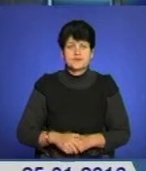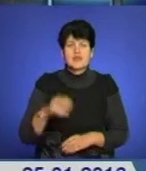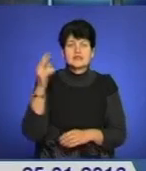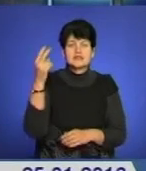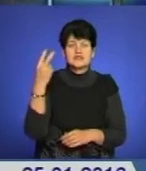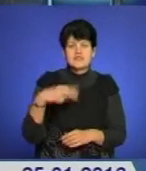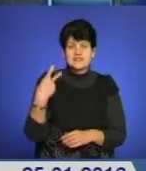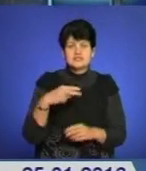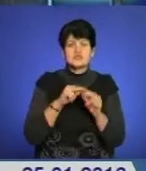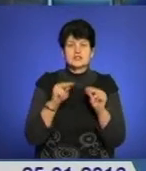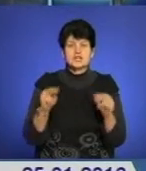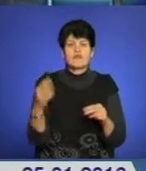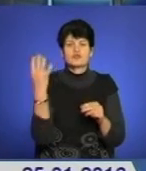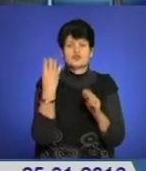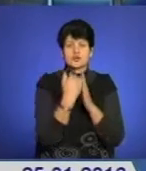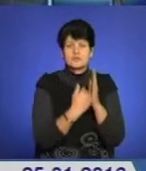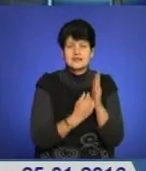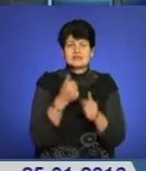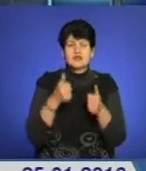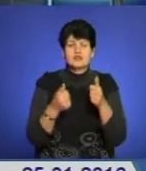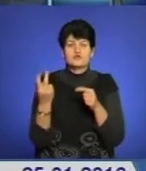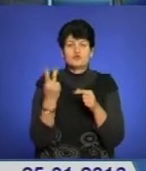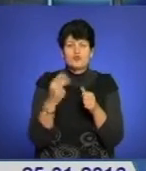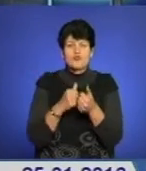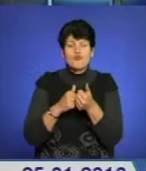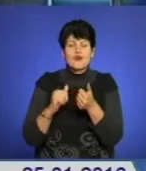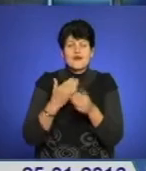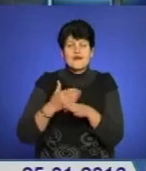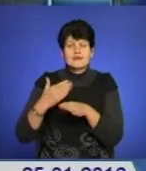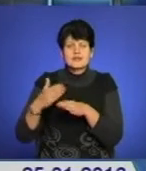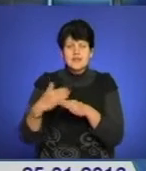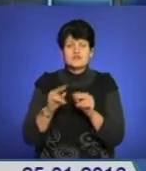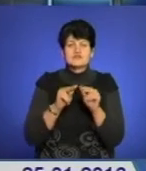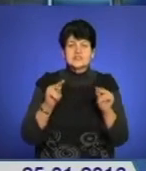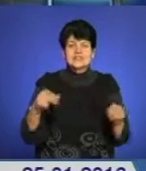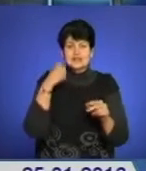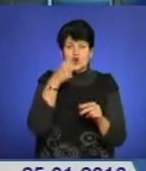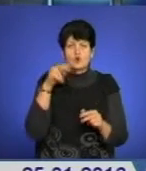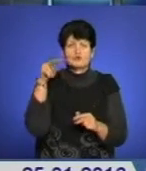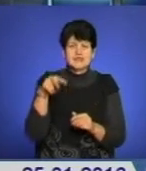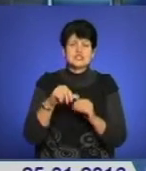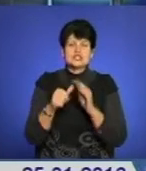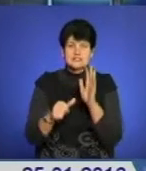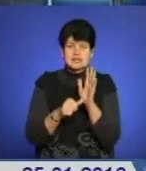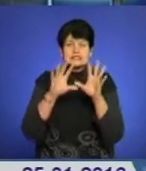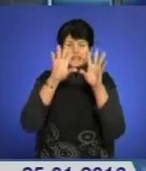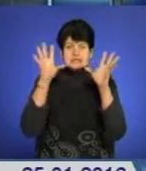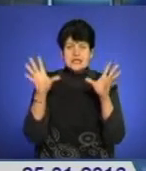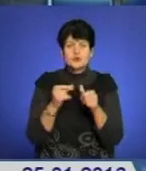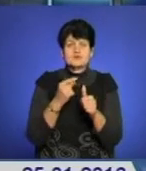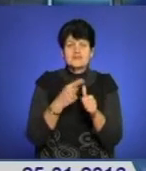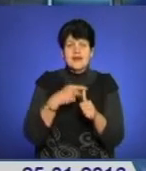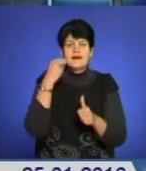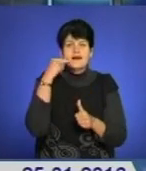20 учителів у 4 номінаціях змагалися у 2-му етапі всеукраїнського конкурсу «Учитель року 2016». Загалом за звання